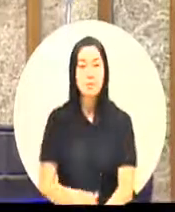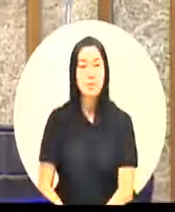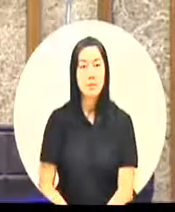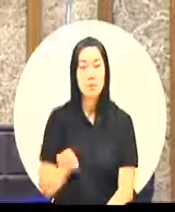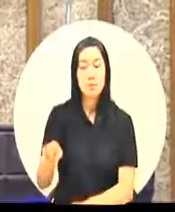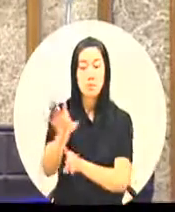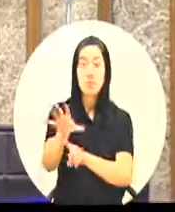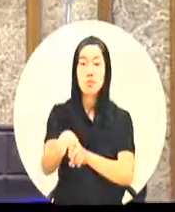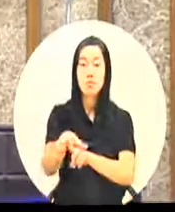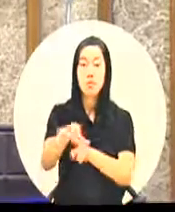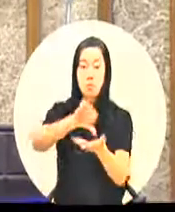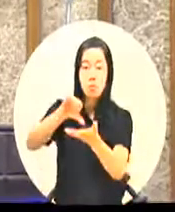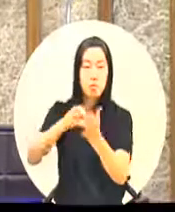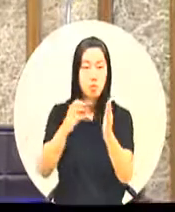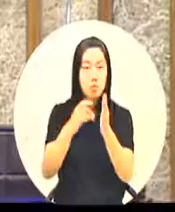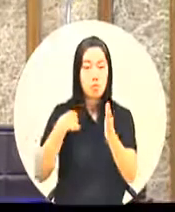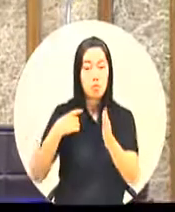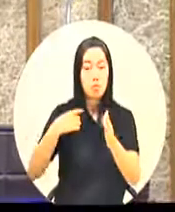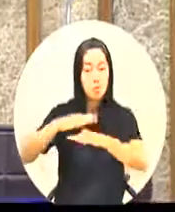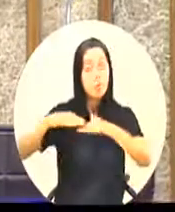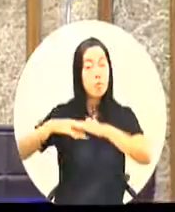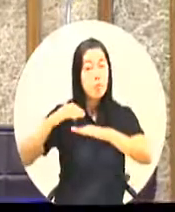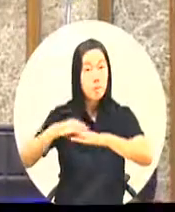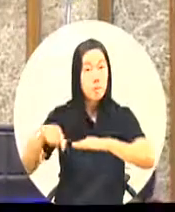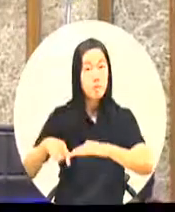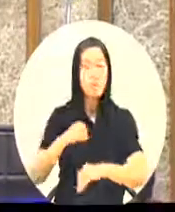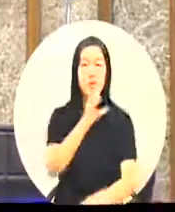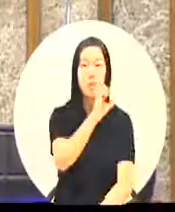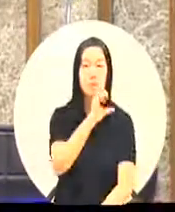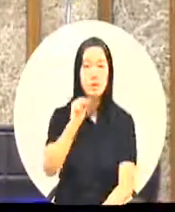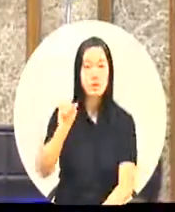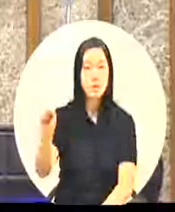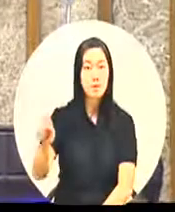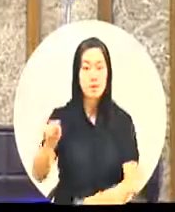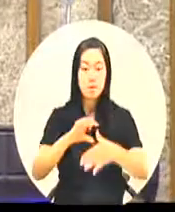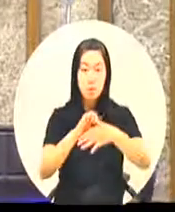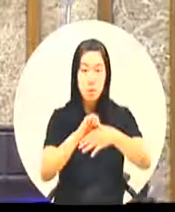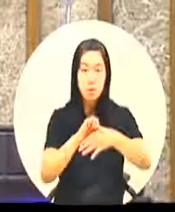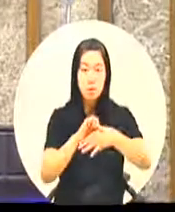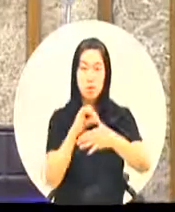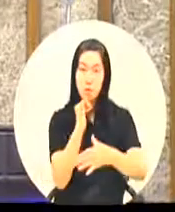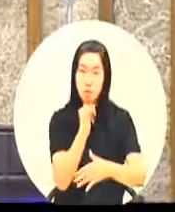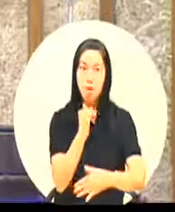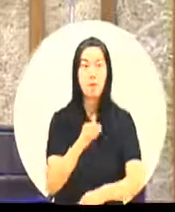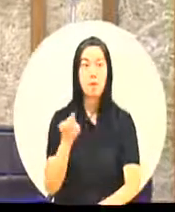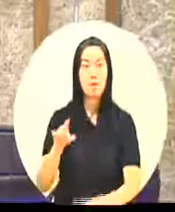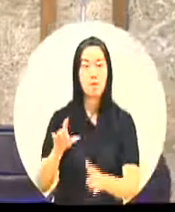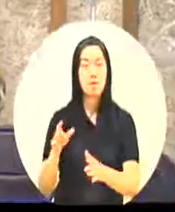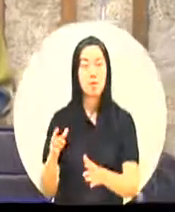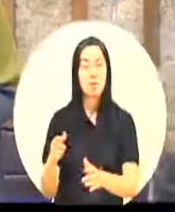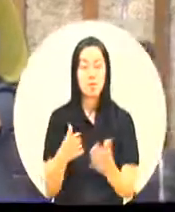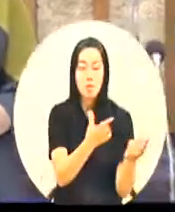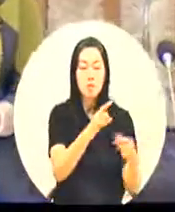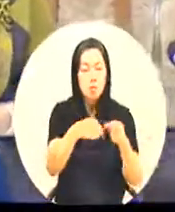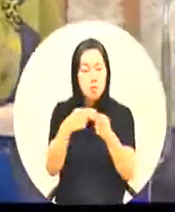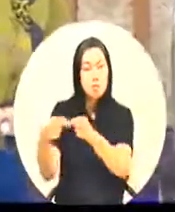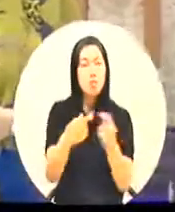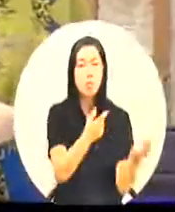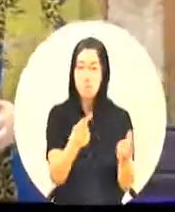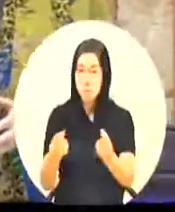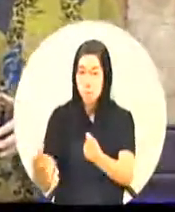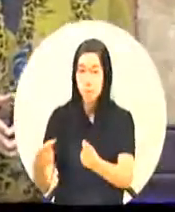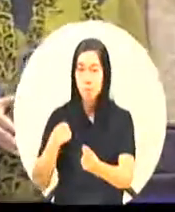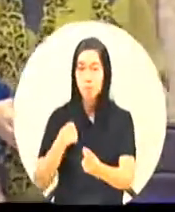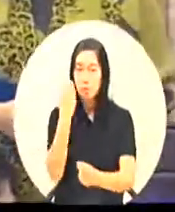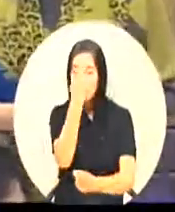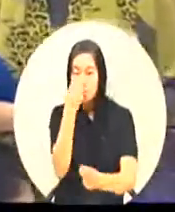农业局做密切的合作，在 CAS 的漏品的部分当然没有什么问题，蛋也没有问题，常年都是这样。那我们所要追究